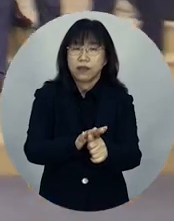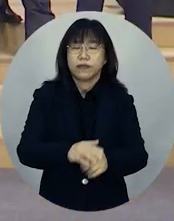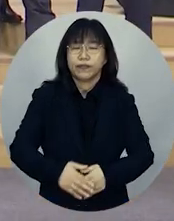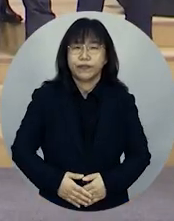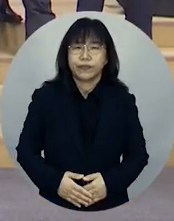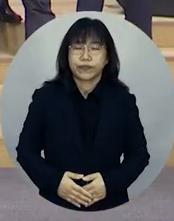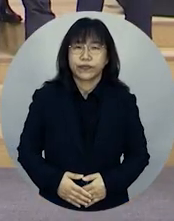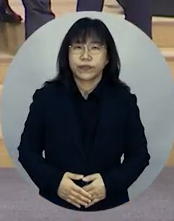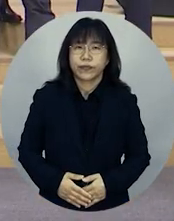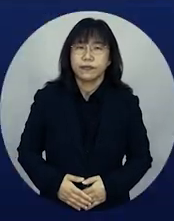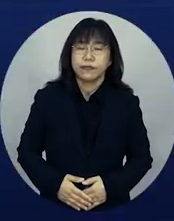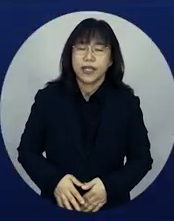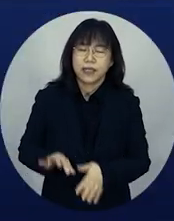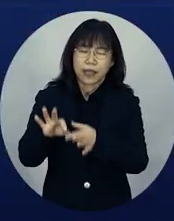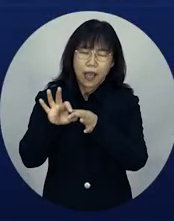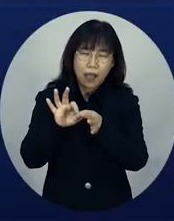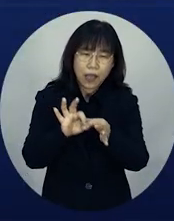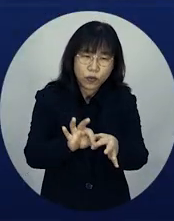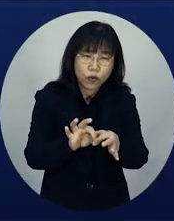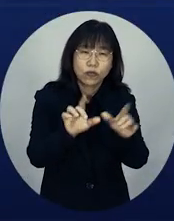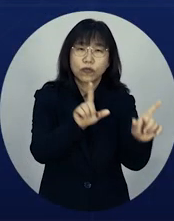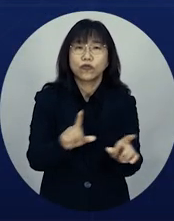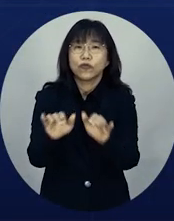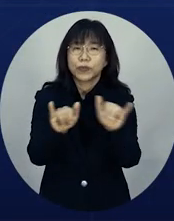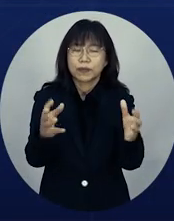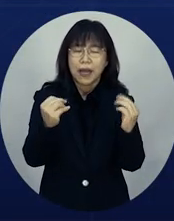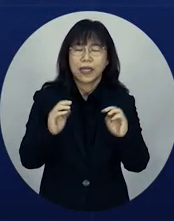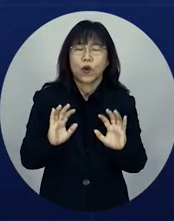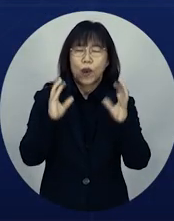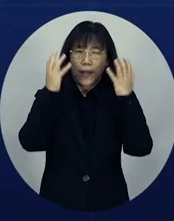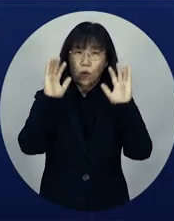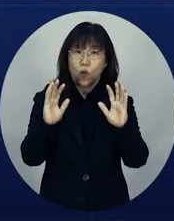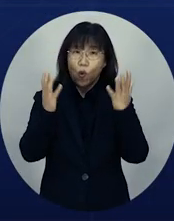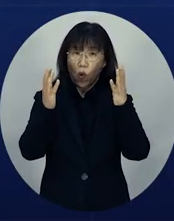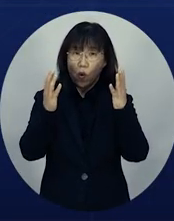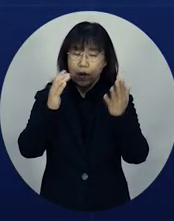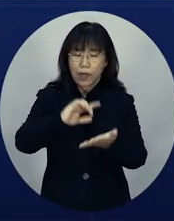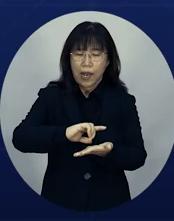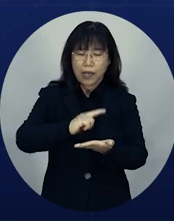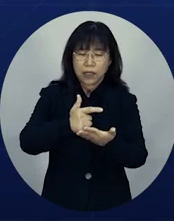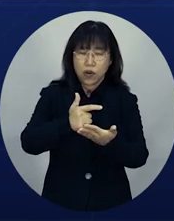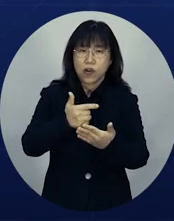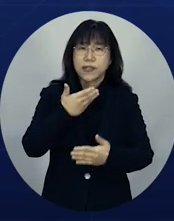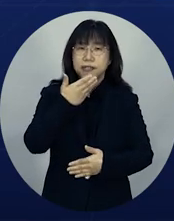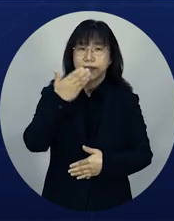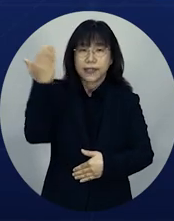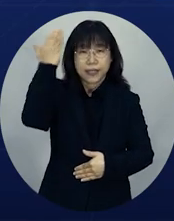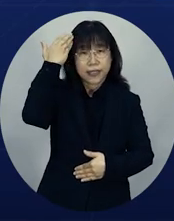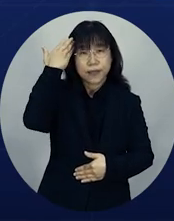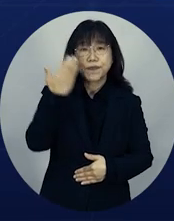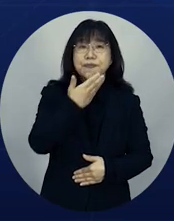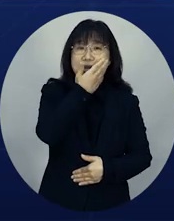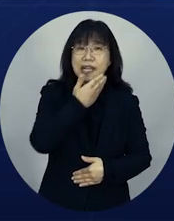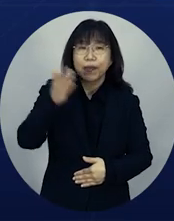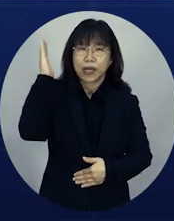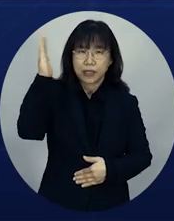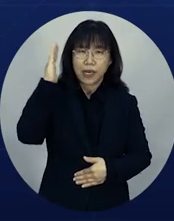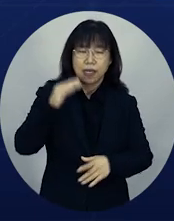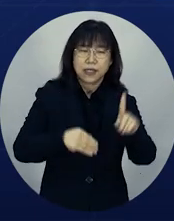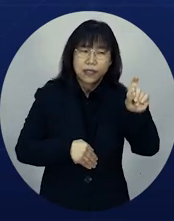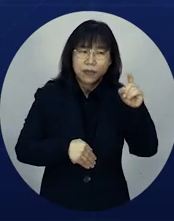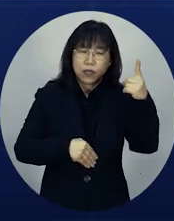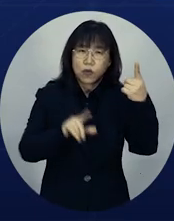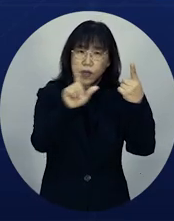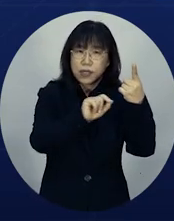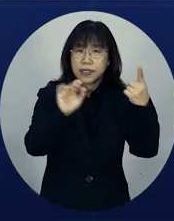사업입니다. 회차가 거듭될수록 구민들의 많은 사랑을 받고 있는 강서 지식비타민 강좌가 오는 11월